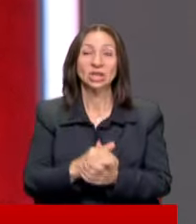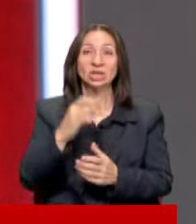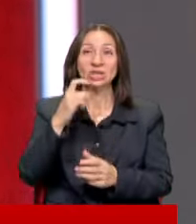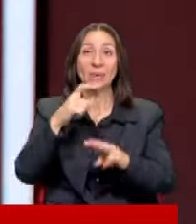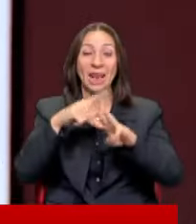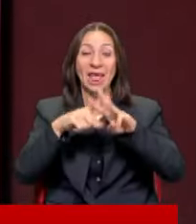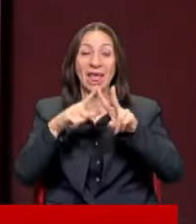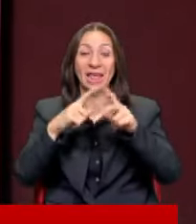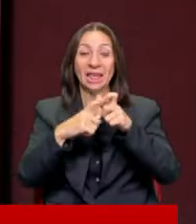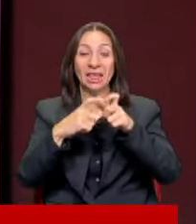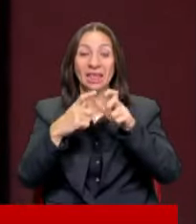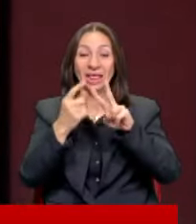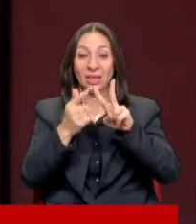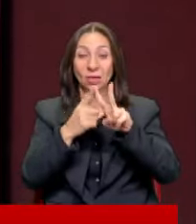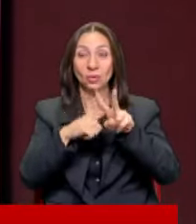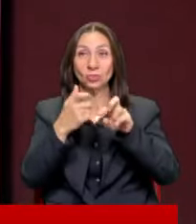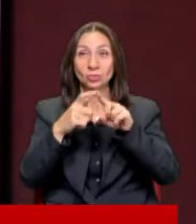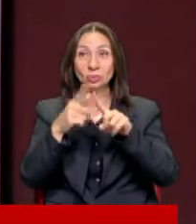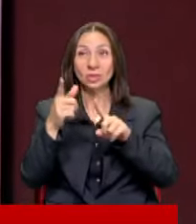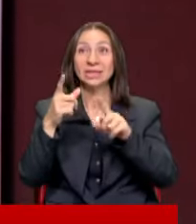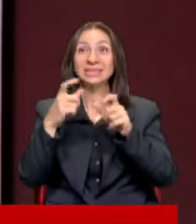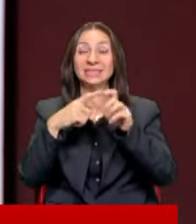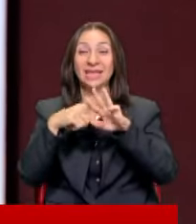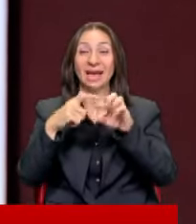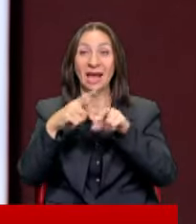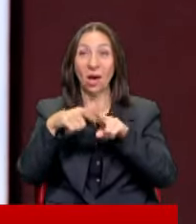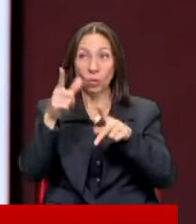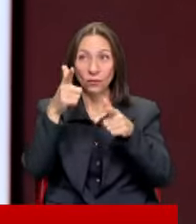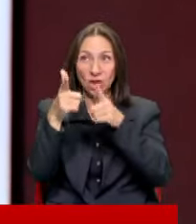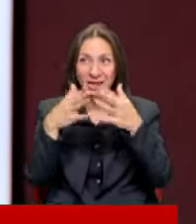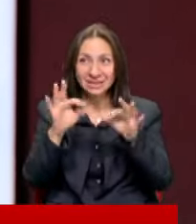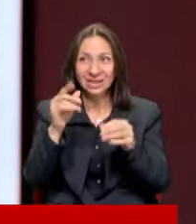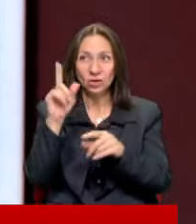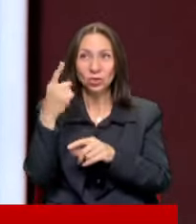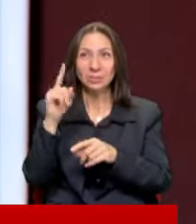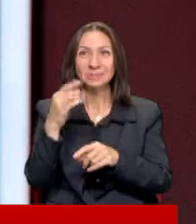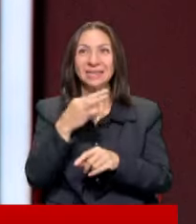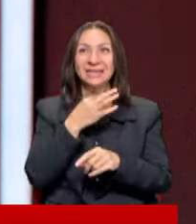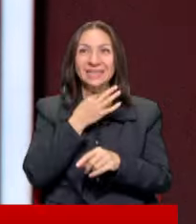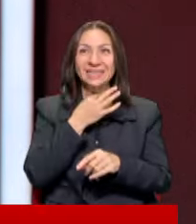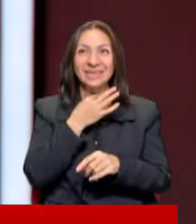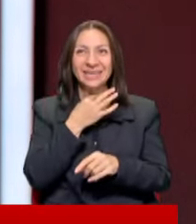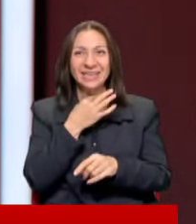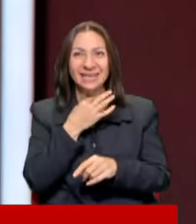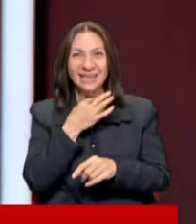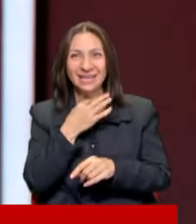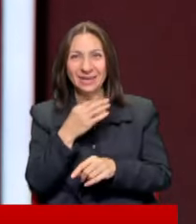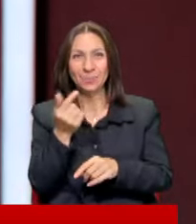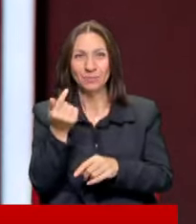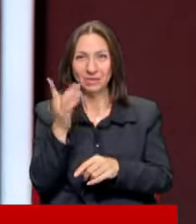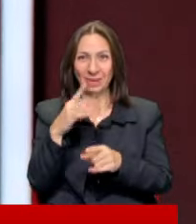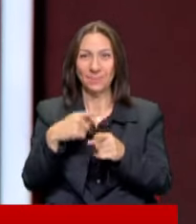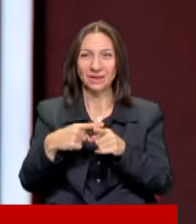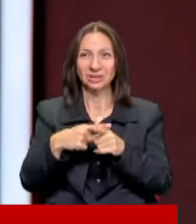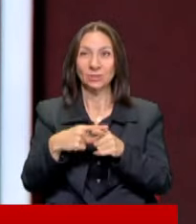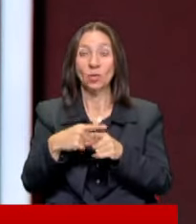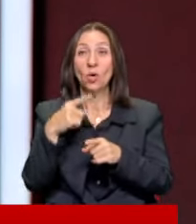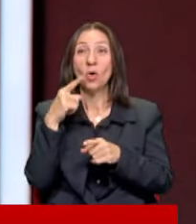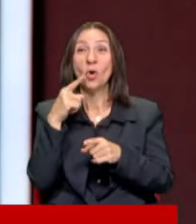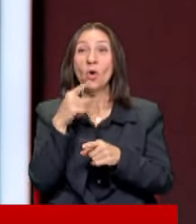enginyurt Sera kadıgil o görüntü Eğer hazırsa yönetmenimiz de bir E tamam onu birazdan paylaşalım